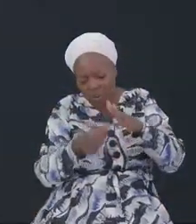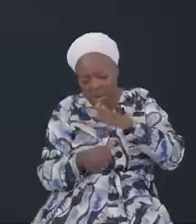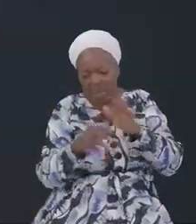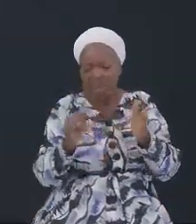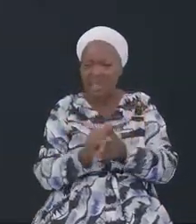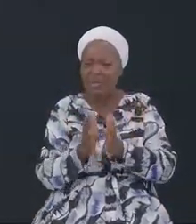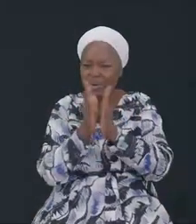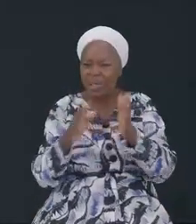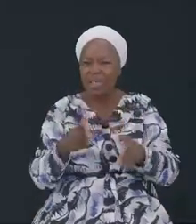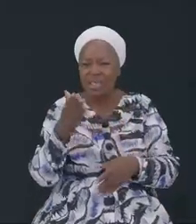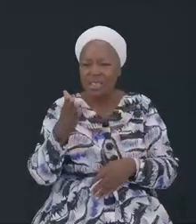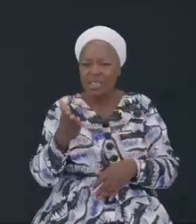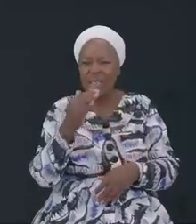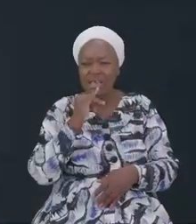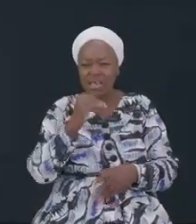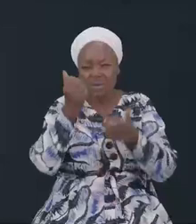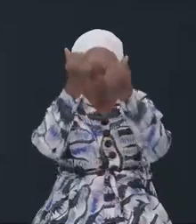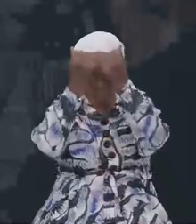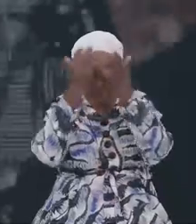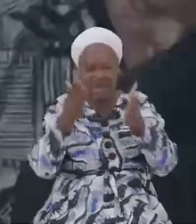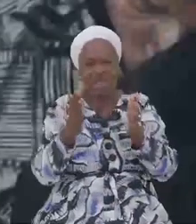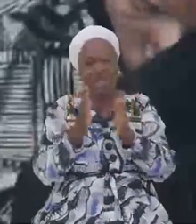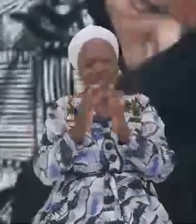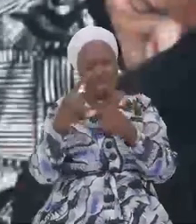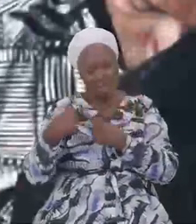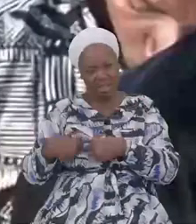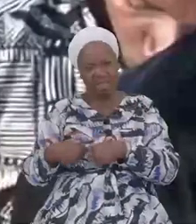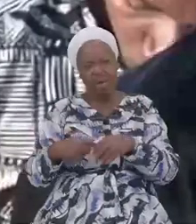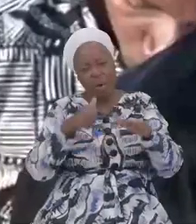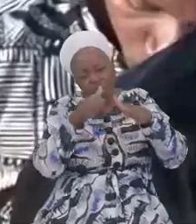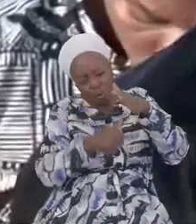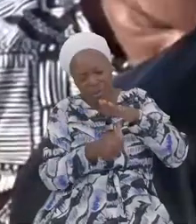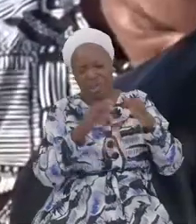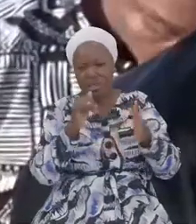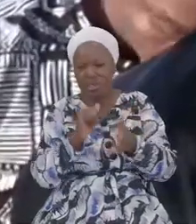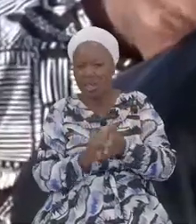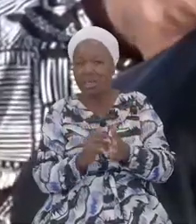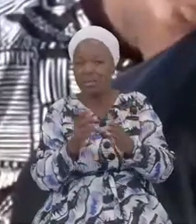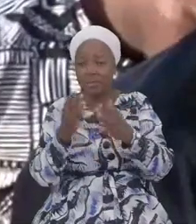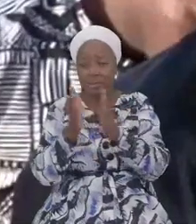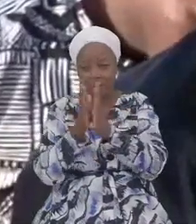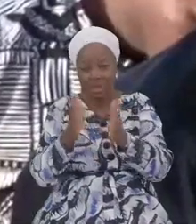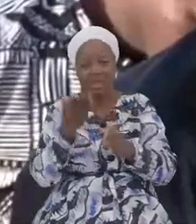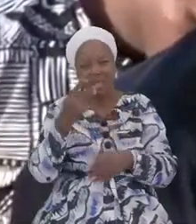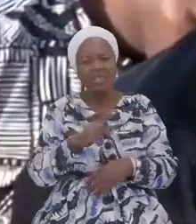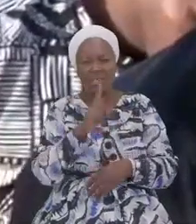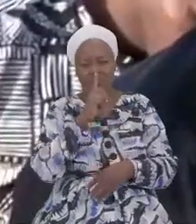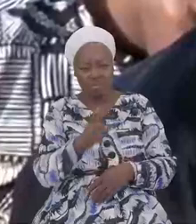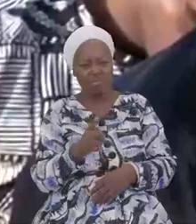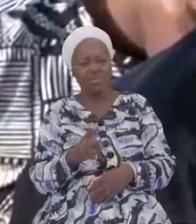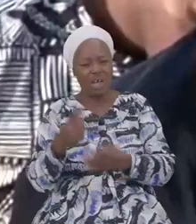Lorsque nous prions dans un cœur obéissant, et que sous cette prière, il y a un cœur sincère. Si sous cette prière, il